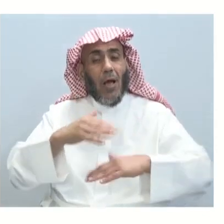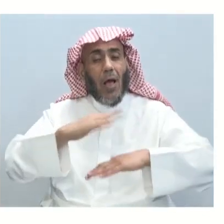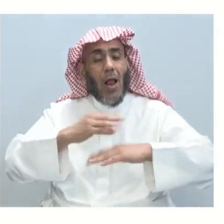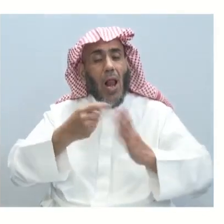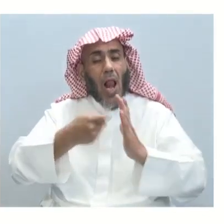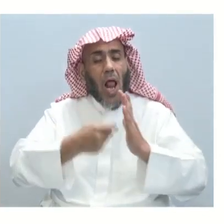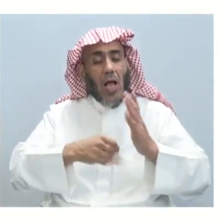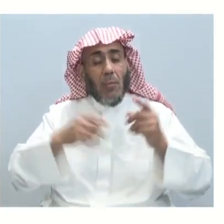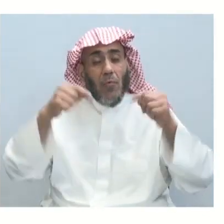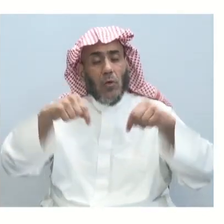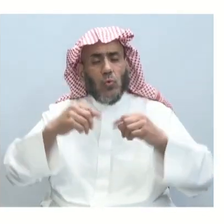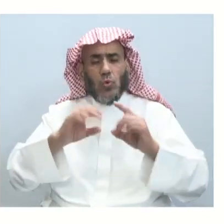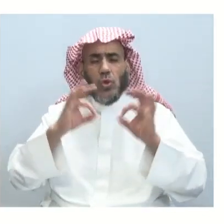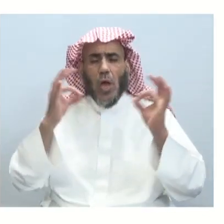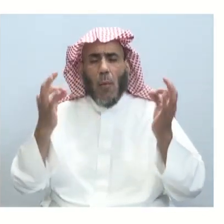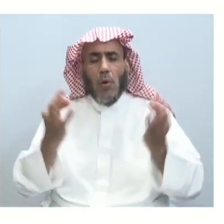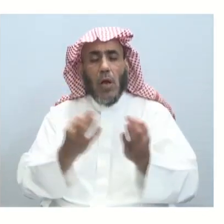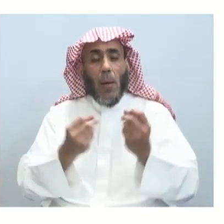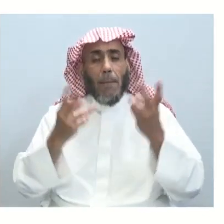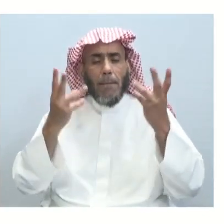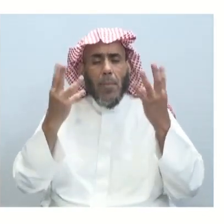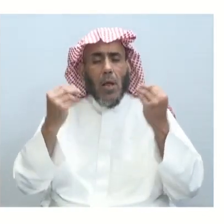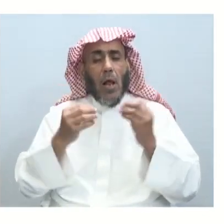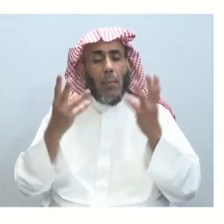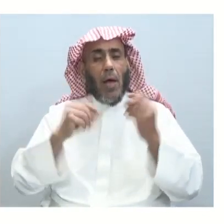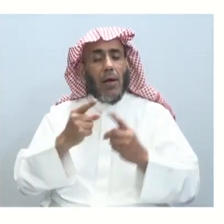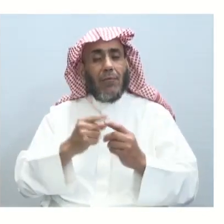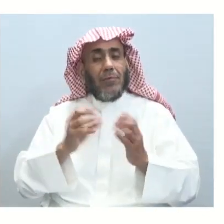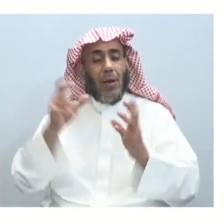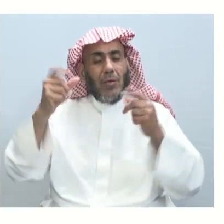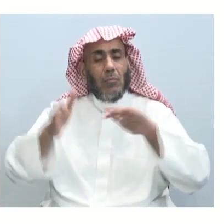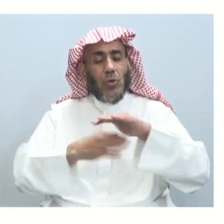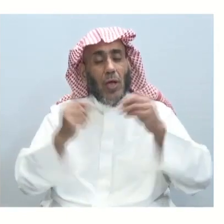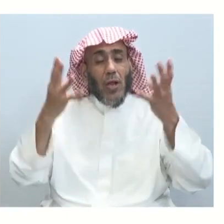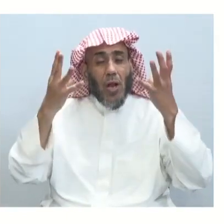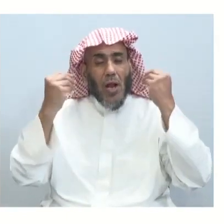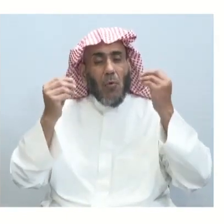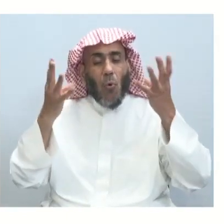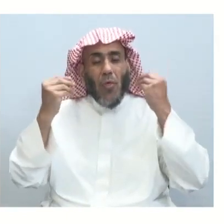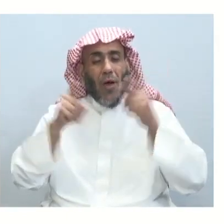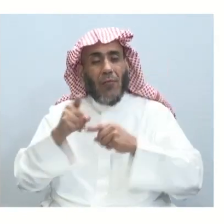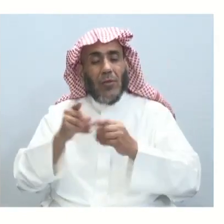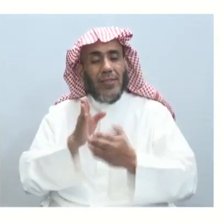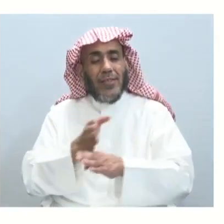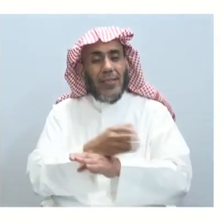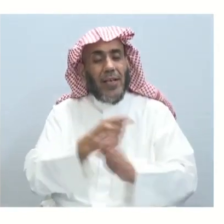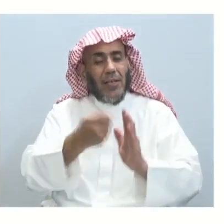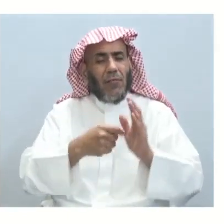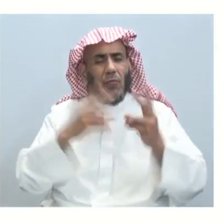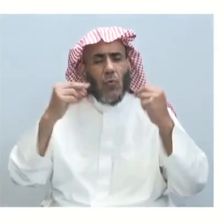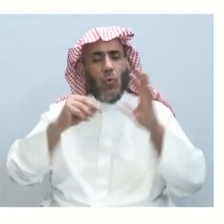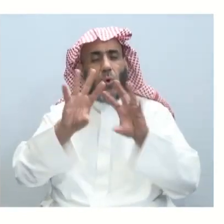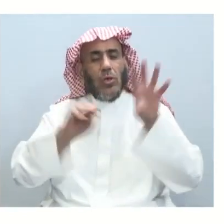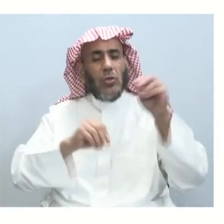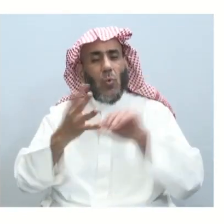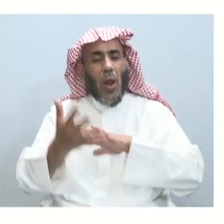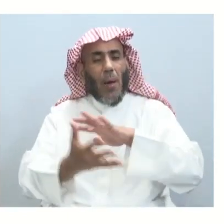في هذا العهد شاملا لجميع المعارف التي يتحلى بها الانسان واصبح الاديب خزانه للعلم والثقافه لهذا اتجه الى التاليف في الفنون والقصص